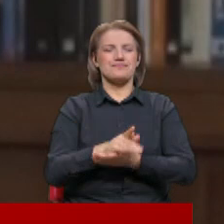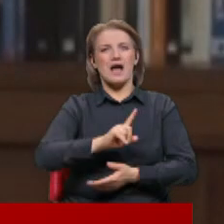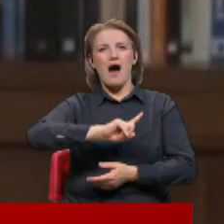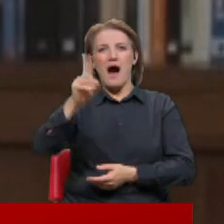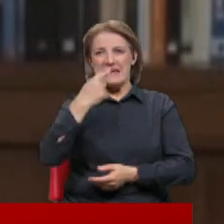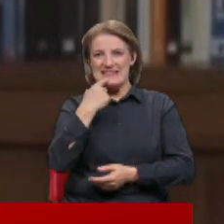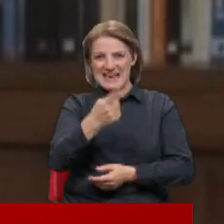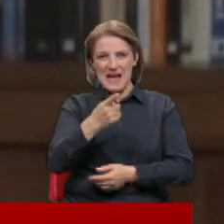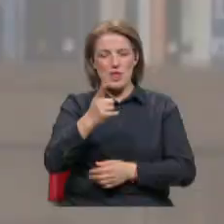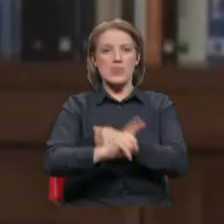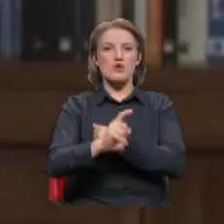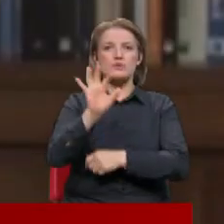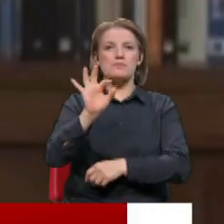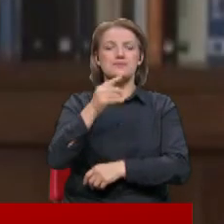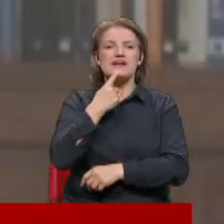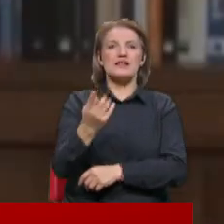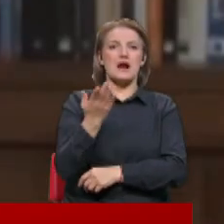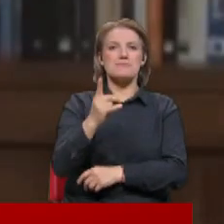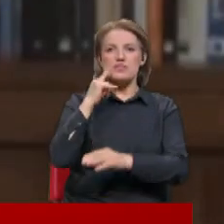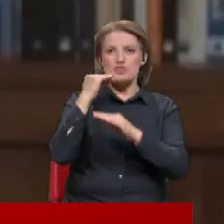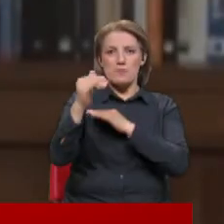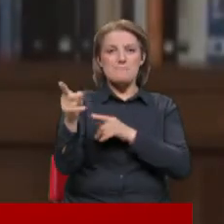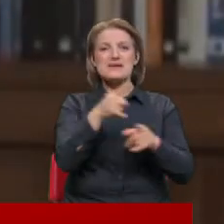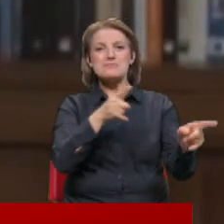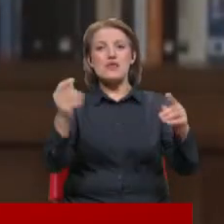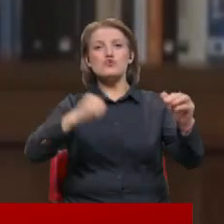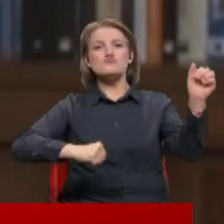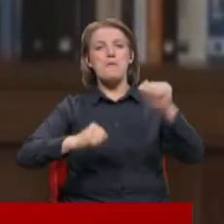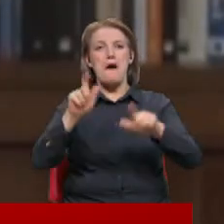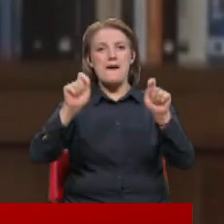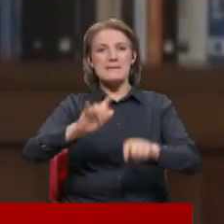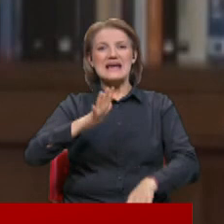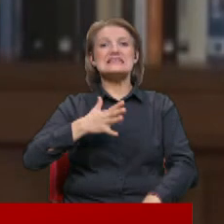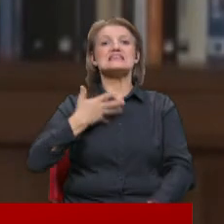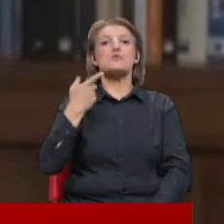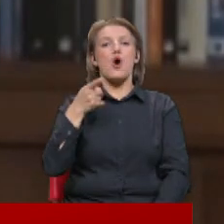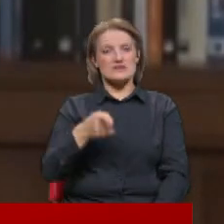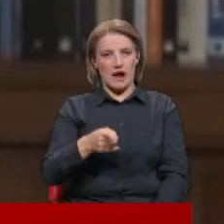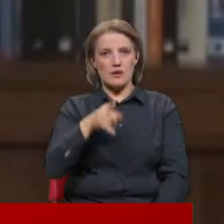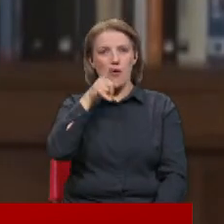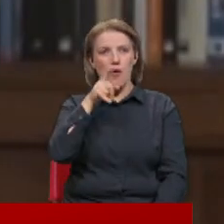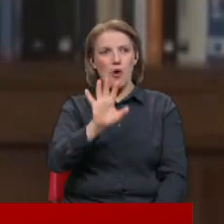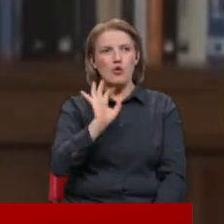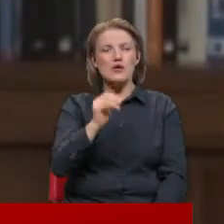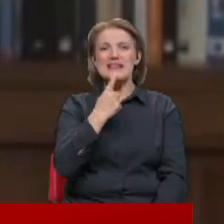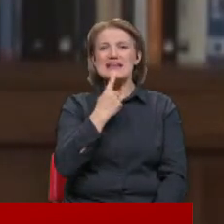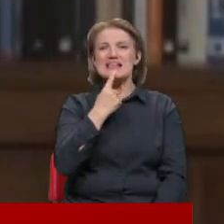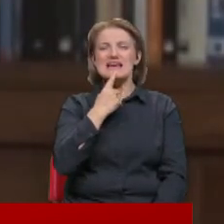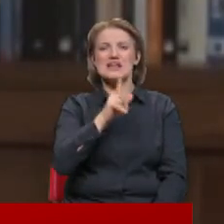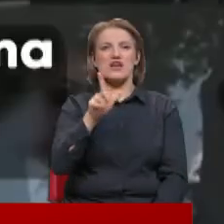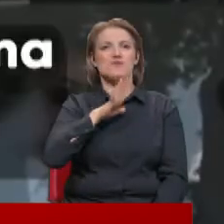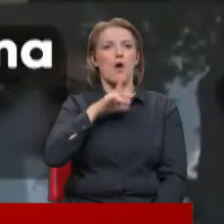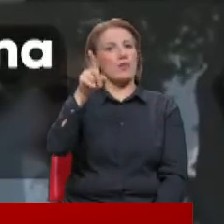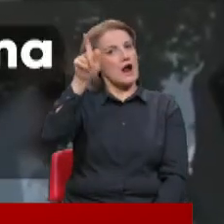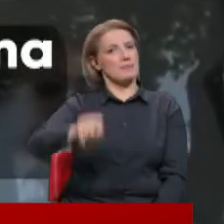diyenler teröristtir diye başladılar Eğer bir topluma düşmanı isteniyorsa o tür bir dile ihtiyaç var ve onu